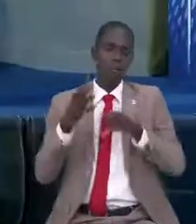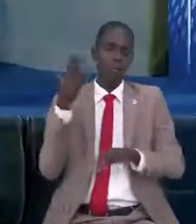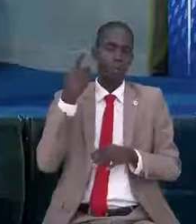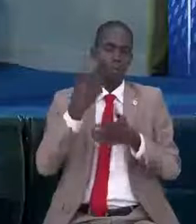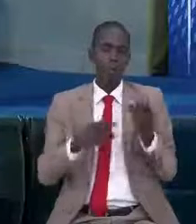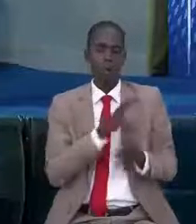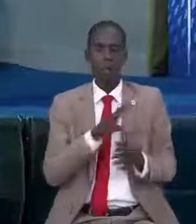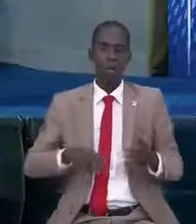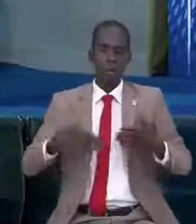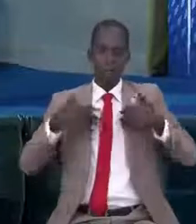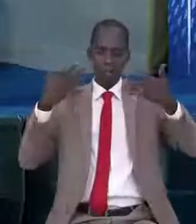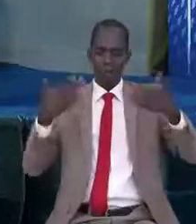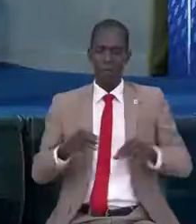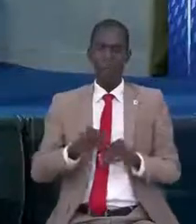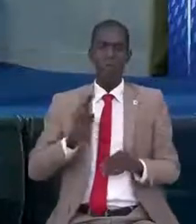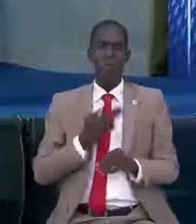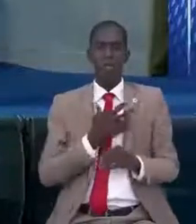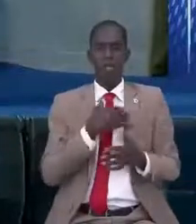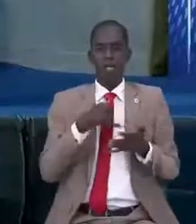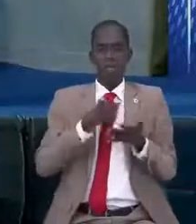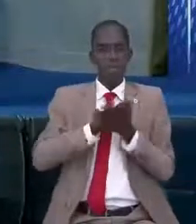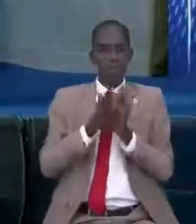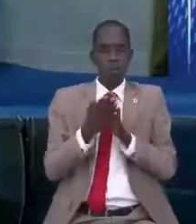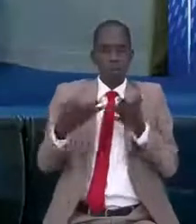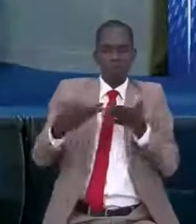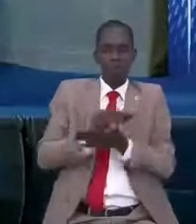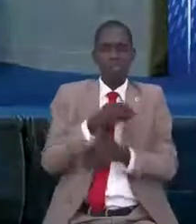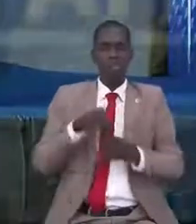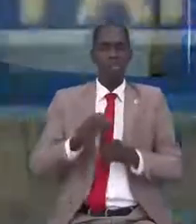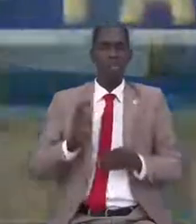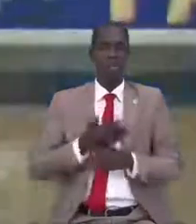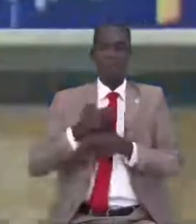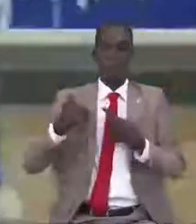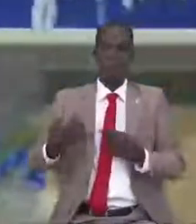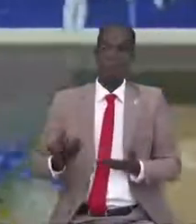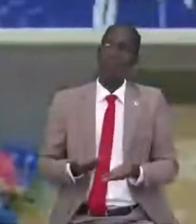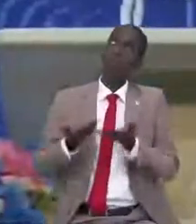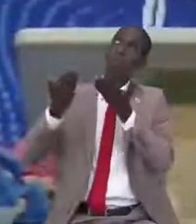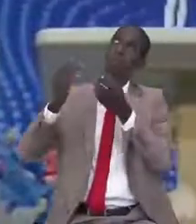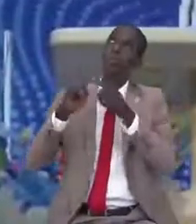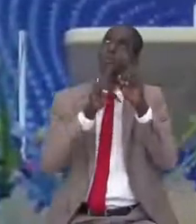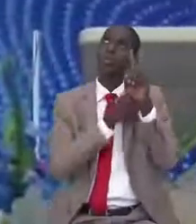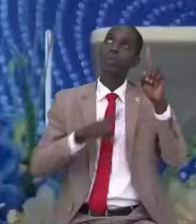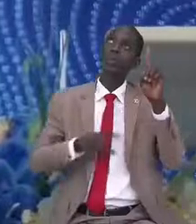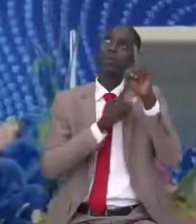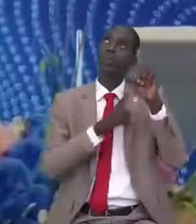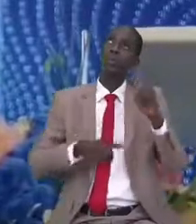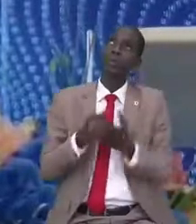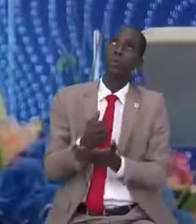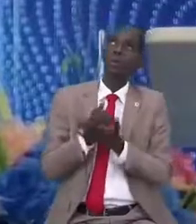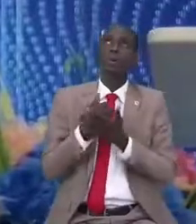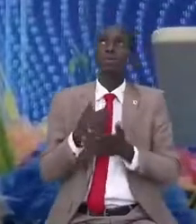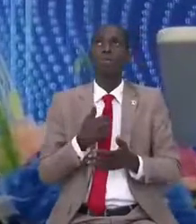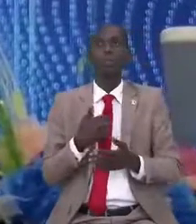a accompli. Et il vient à nouveau dans notre vie, on amène cela au Seigneur, disant, « Seigneur,